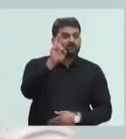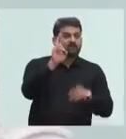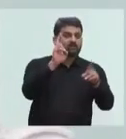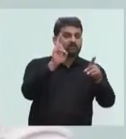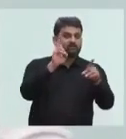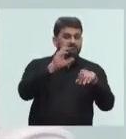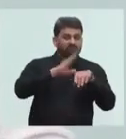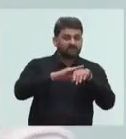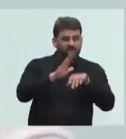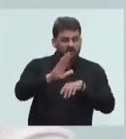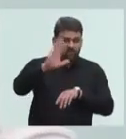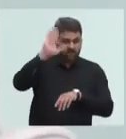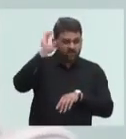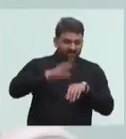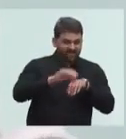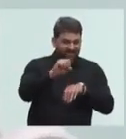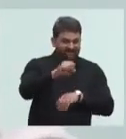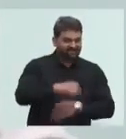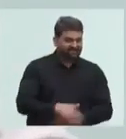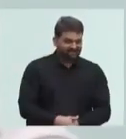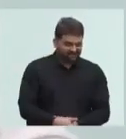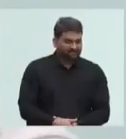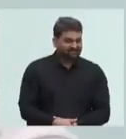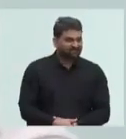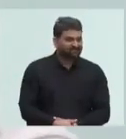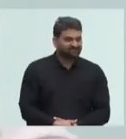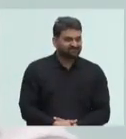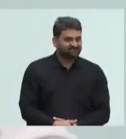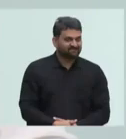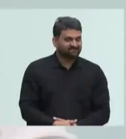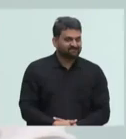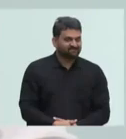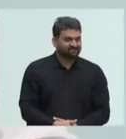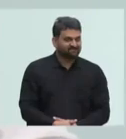रोहित जी, आप तो सीनियर मोस्ट है इस दुनिया में।